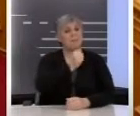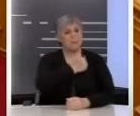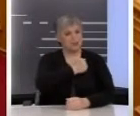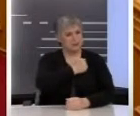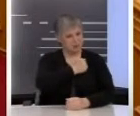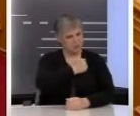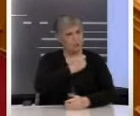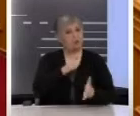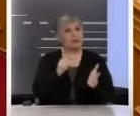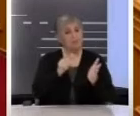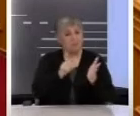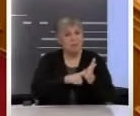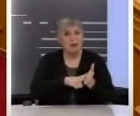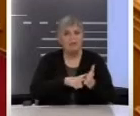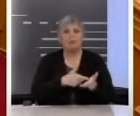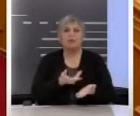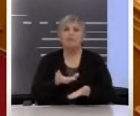ανθρωπιστικά επιβεβλημένη.